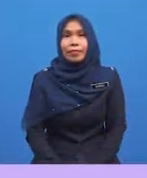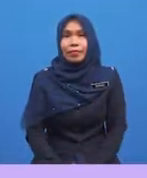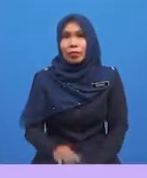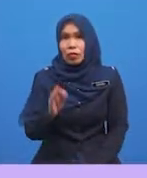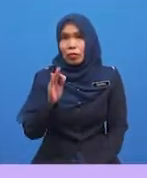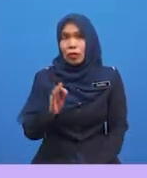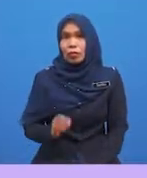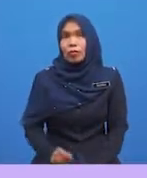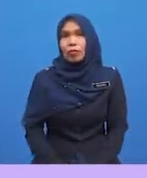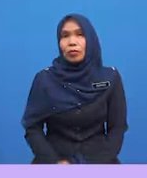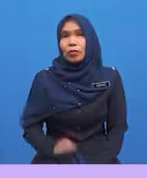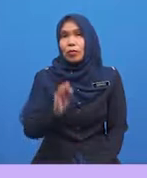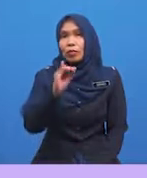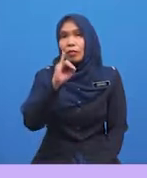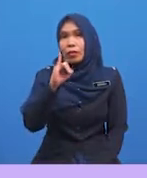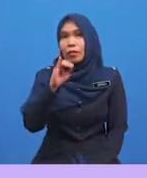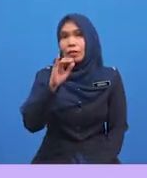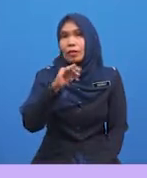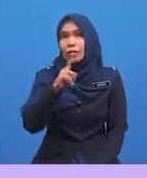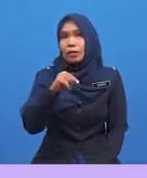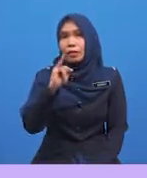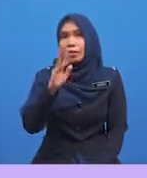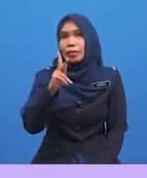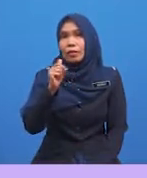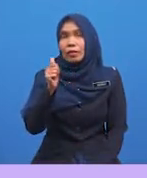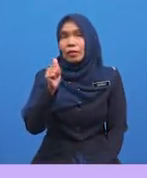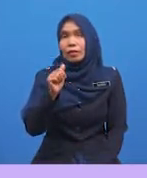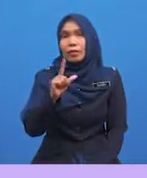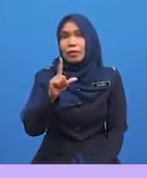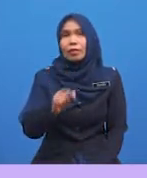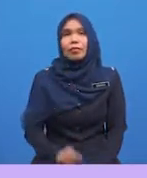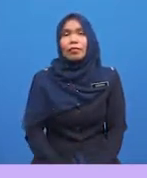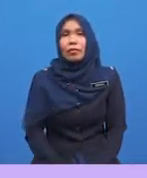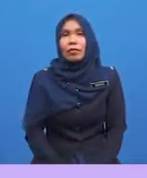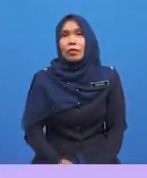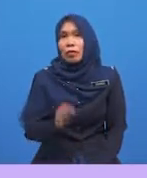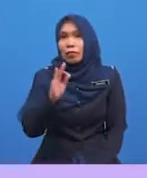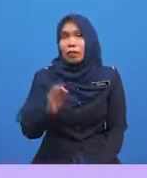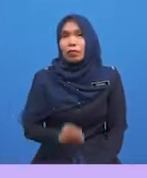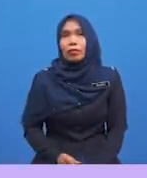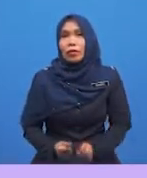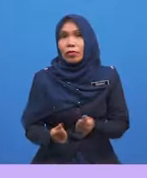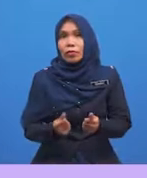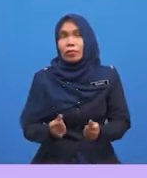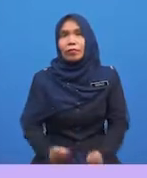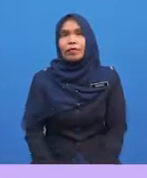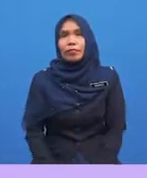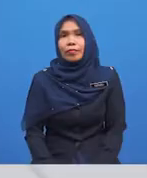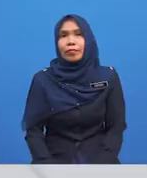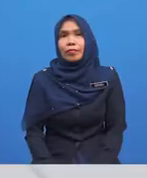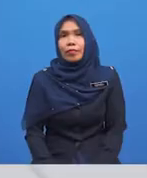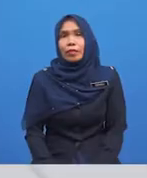faktor fizikal, faktor ekonomi, faktor sosial, dasar kerajaan dan